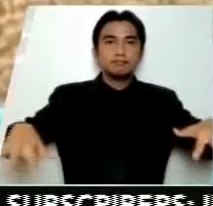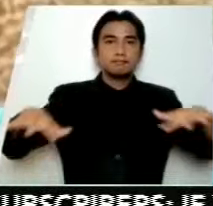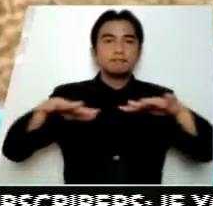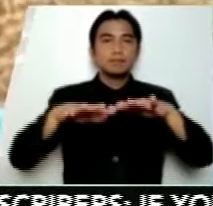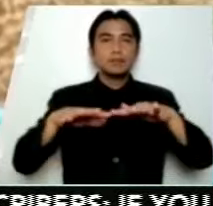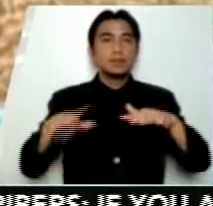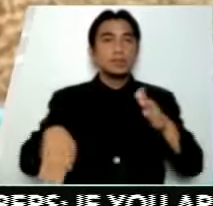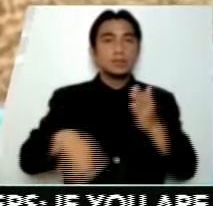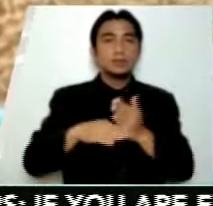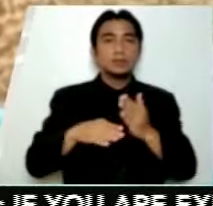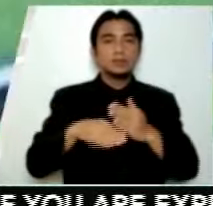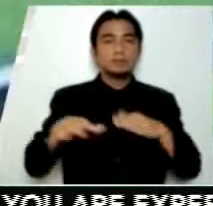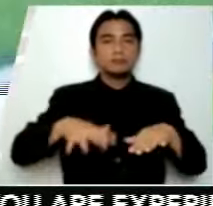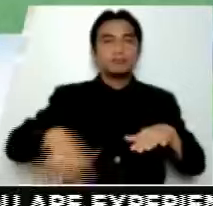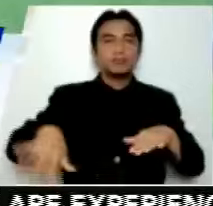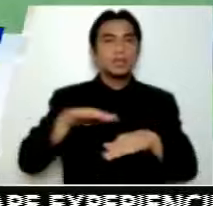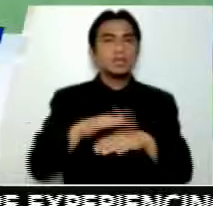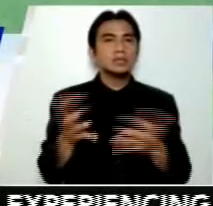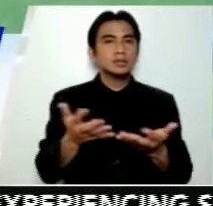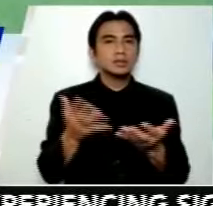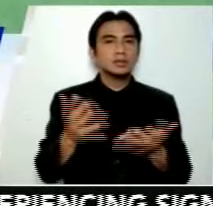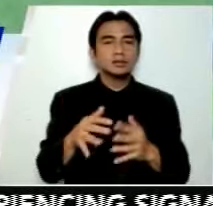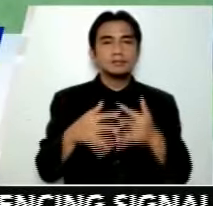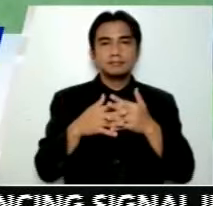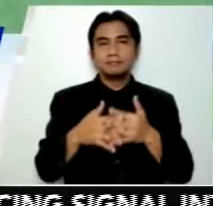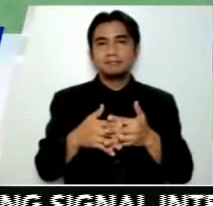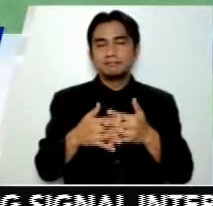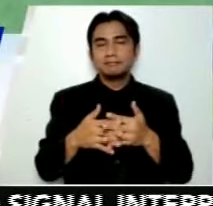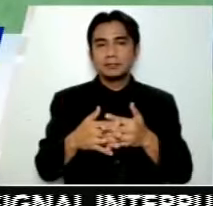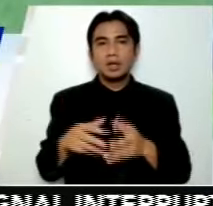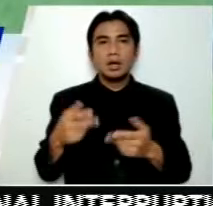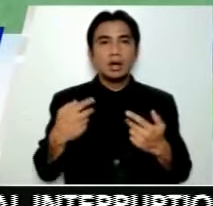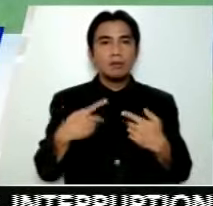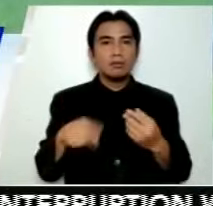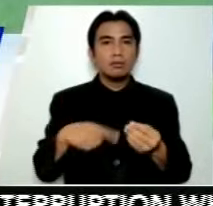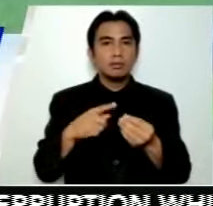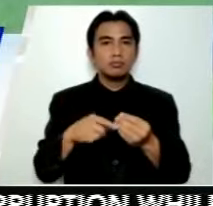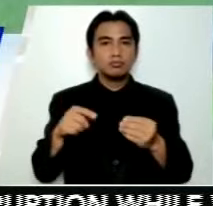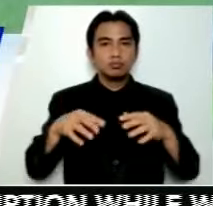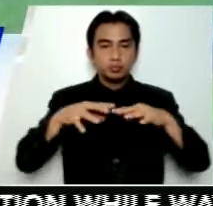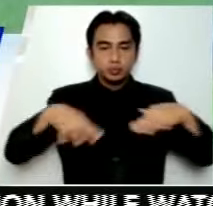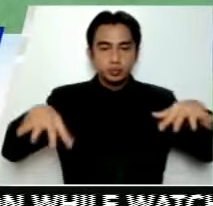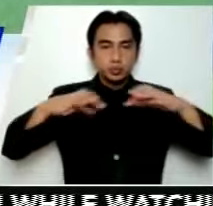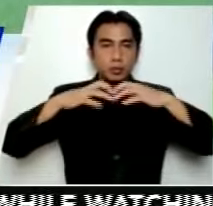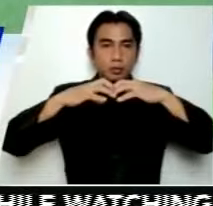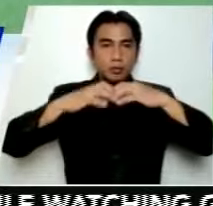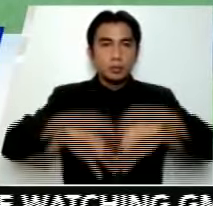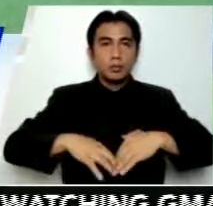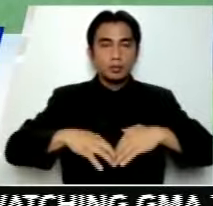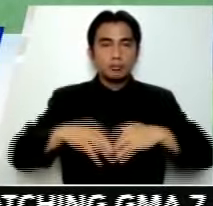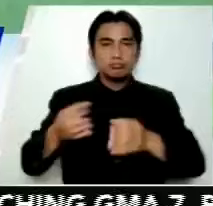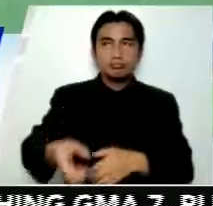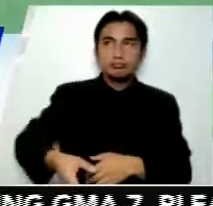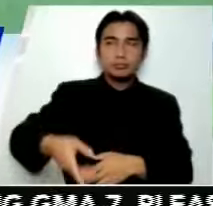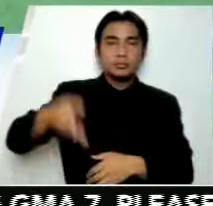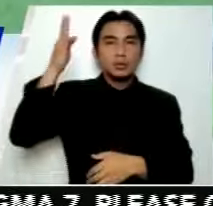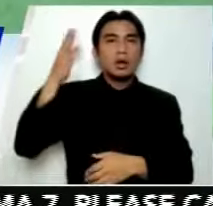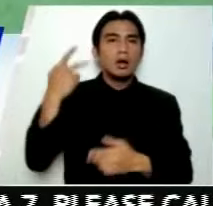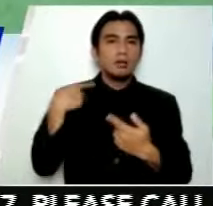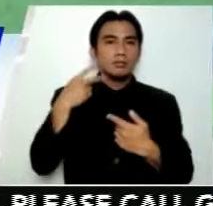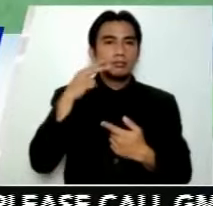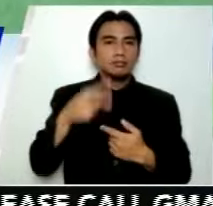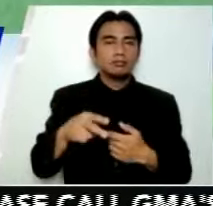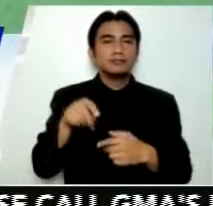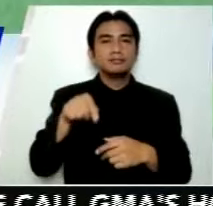field sa Illinois sa America kasama sa lumubog ang isang light pole walang nasaktan sa insidente at isinara muna ang